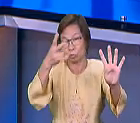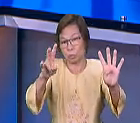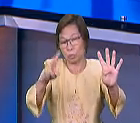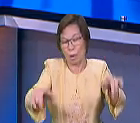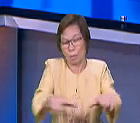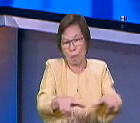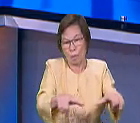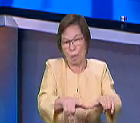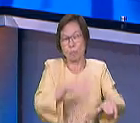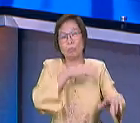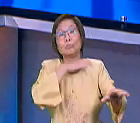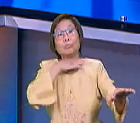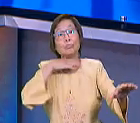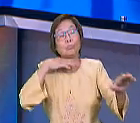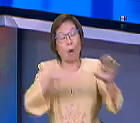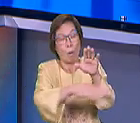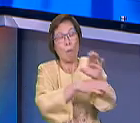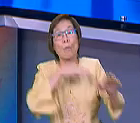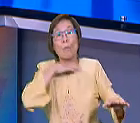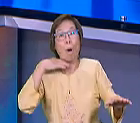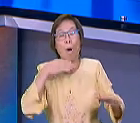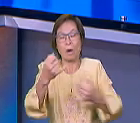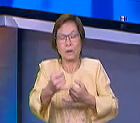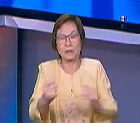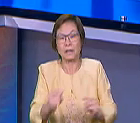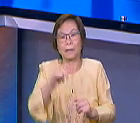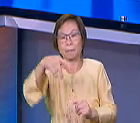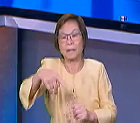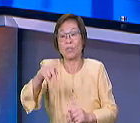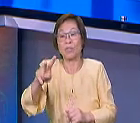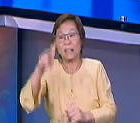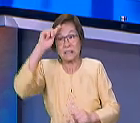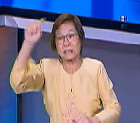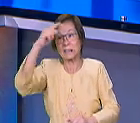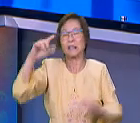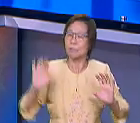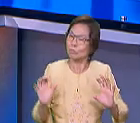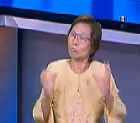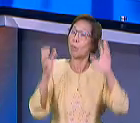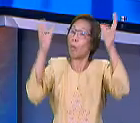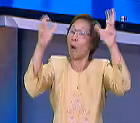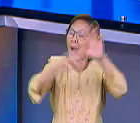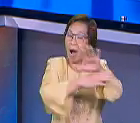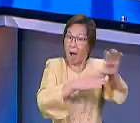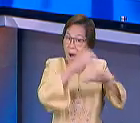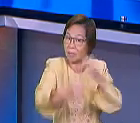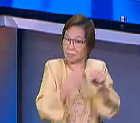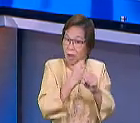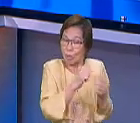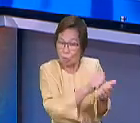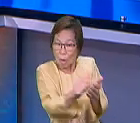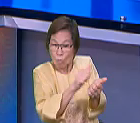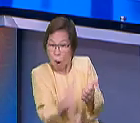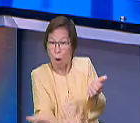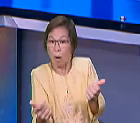4,517 permit sembelihan diluluskan Jabatan Perkhidmatan Veterinar JPV Terengganu sempena Aidil Adha untuk tahun ini, dan kelulusan itu